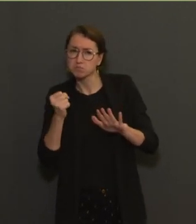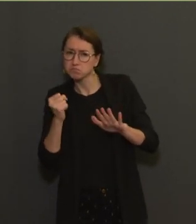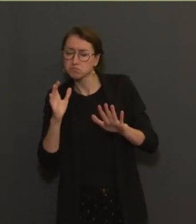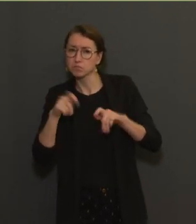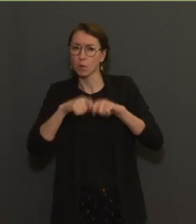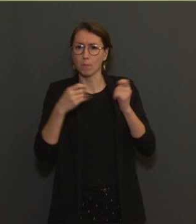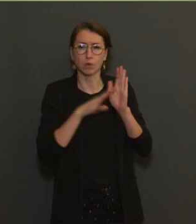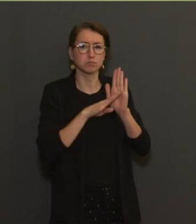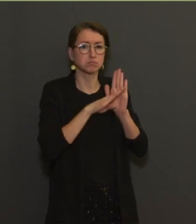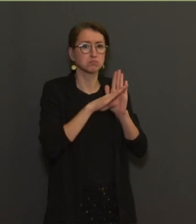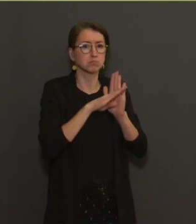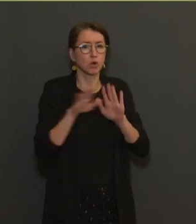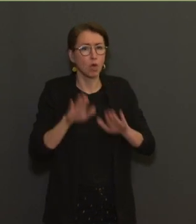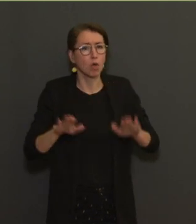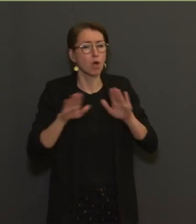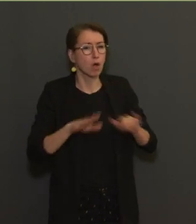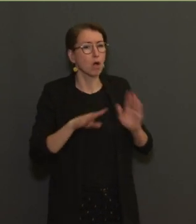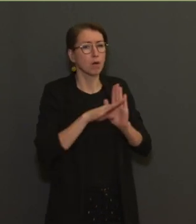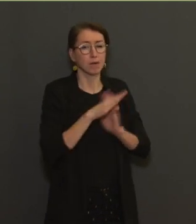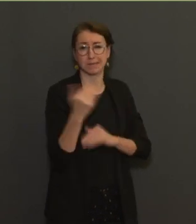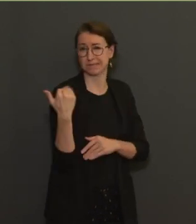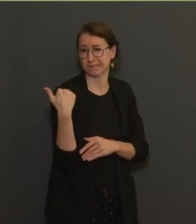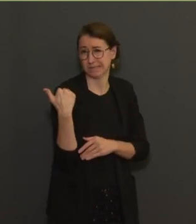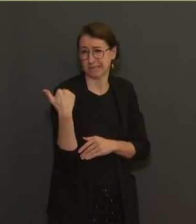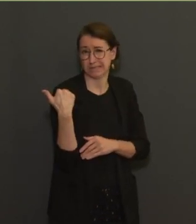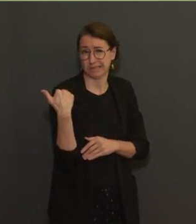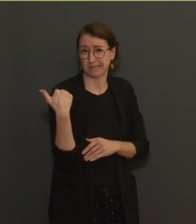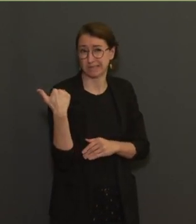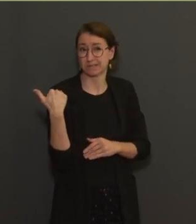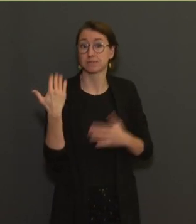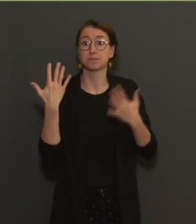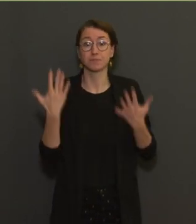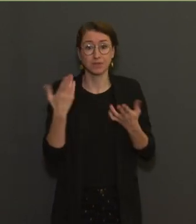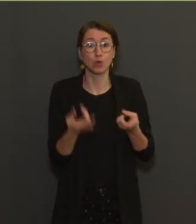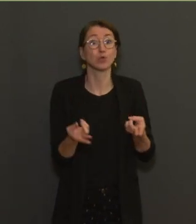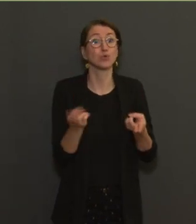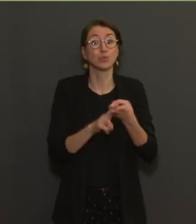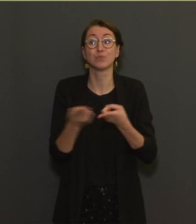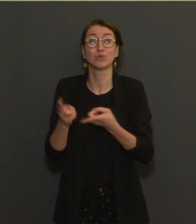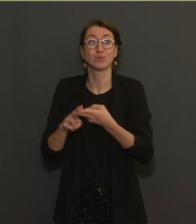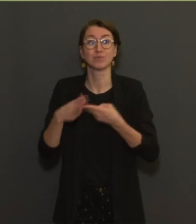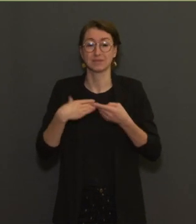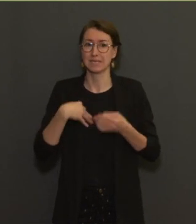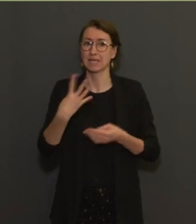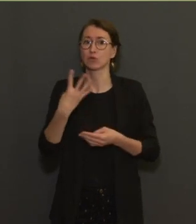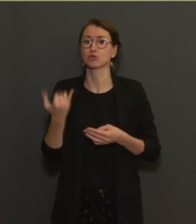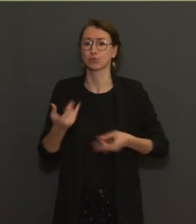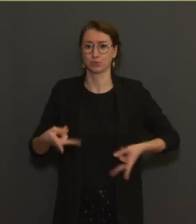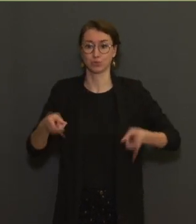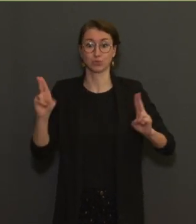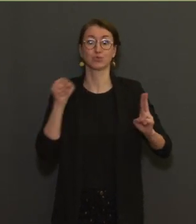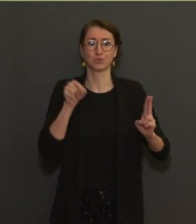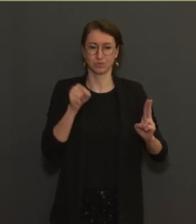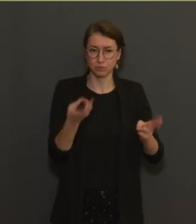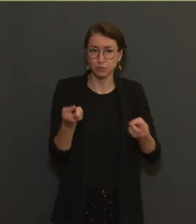Le nombre de nouvelles admissions à l'hôpital double actuellement tous les 14 jours, alors que la semaine dernière, il